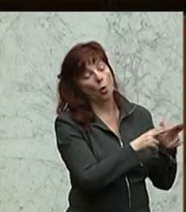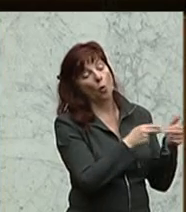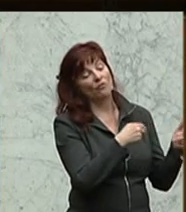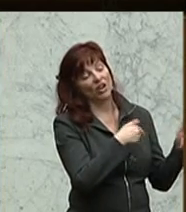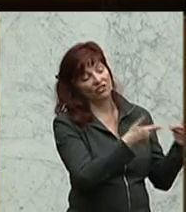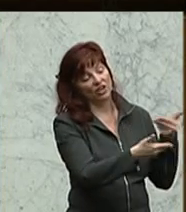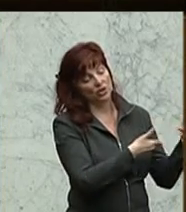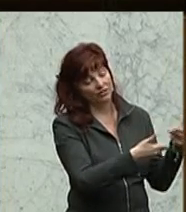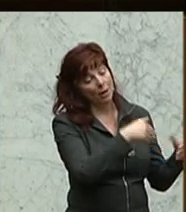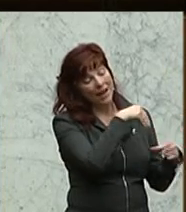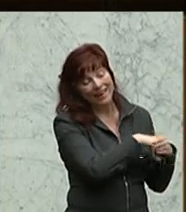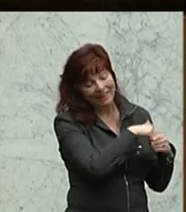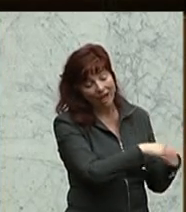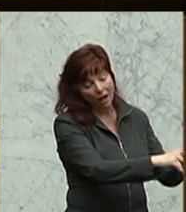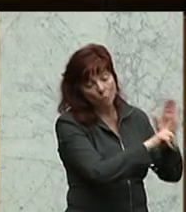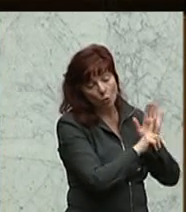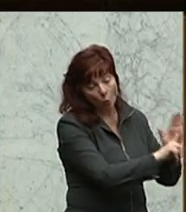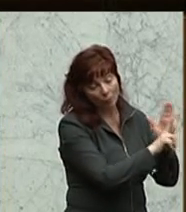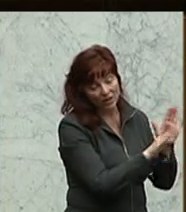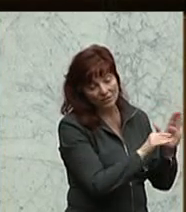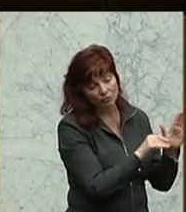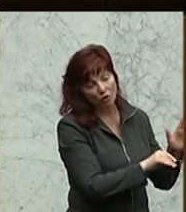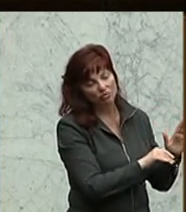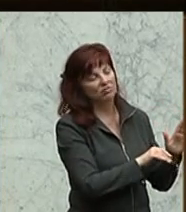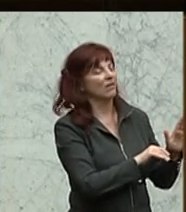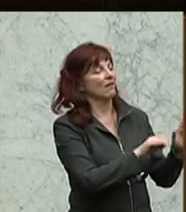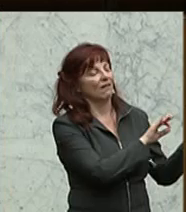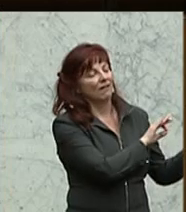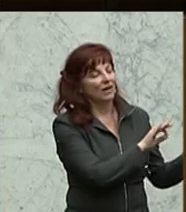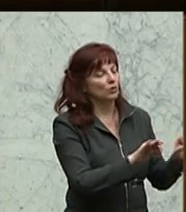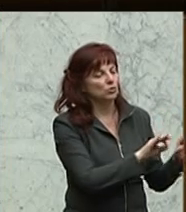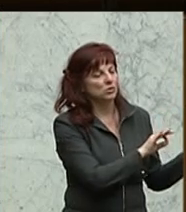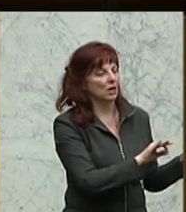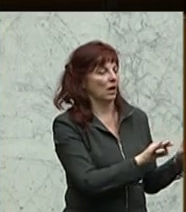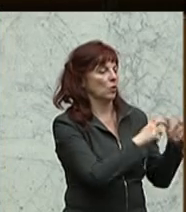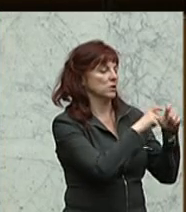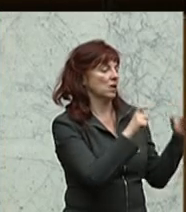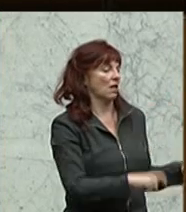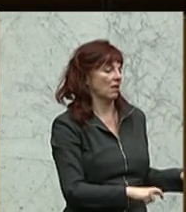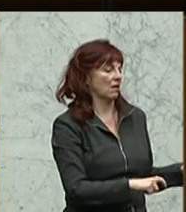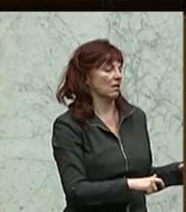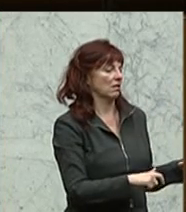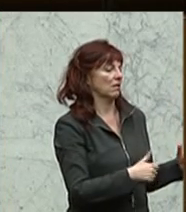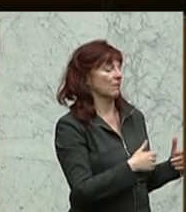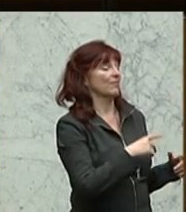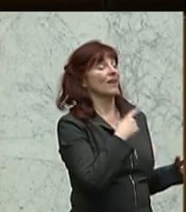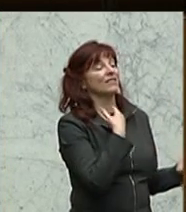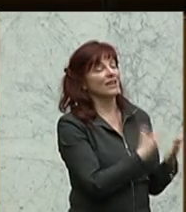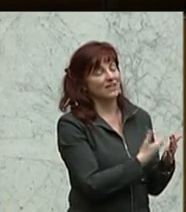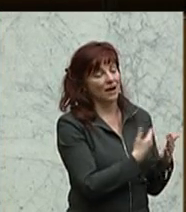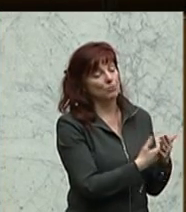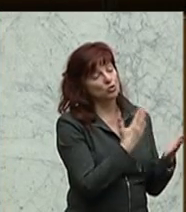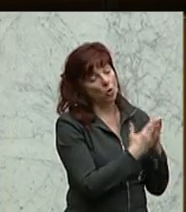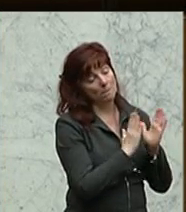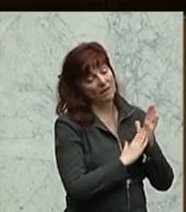und Chemiekonzerne. Das haben sie wiederholt durch ihre Inseratenkampagnen, auch in der Bauernbund-Zeitung, bewiesen. Der Herr Minister, treten